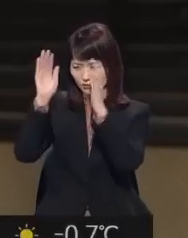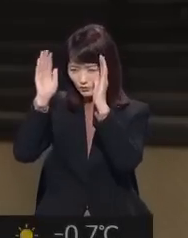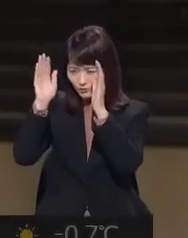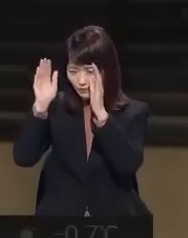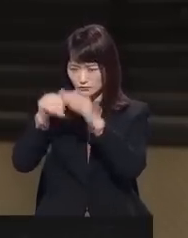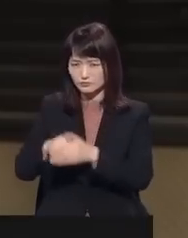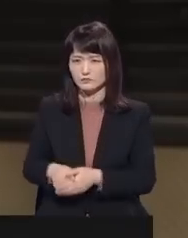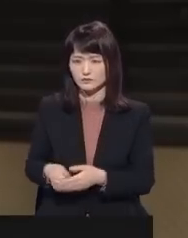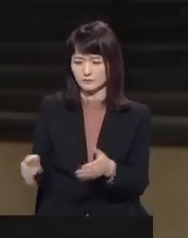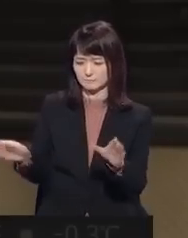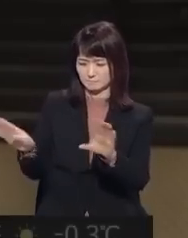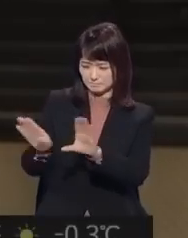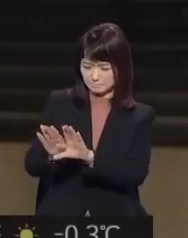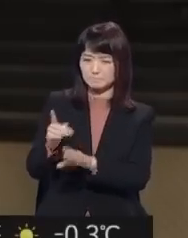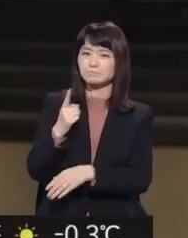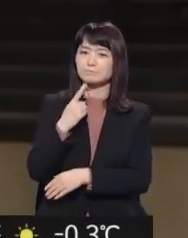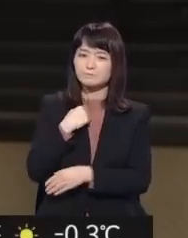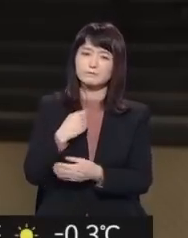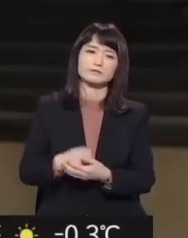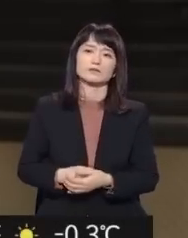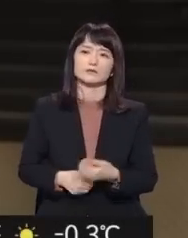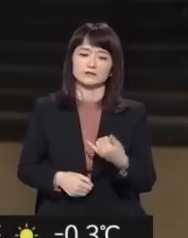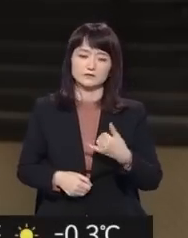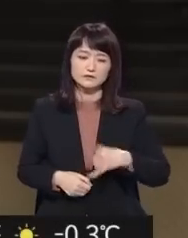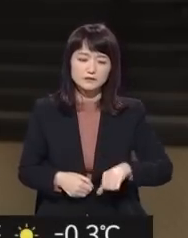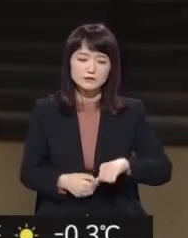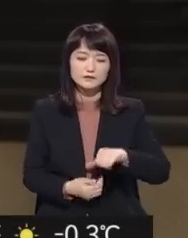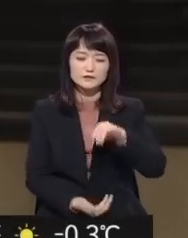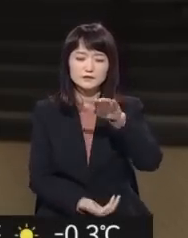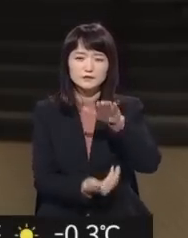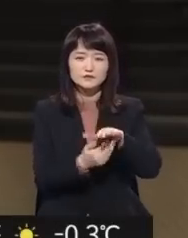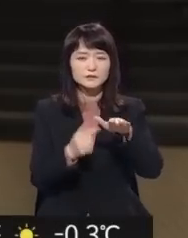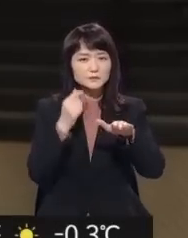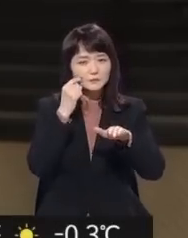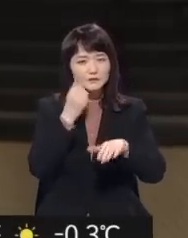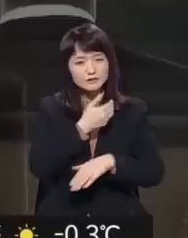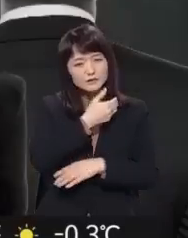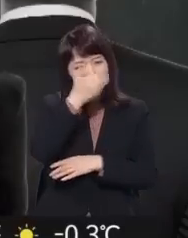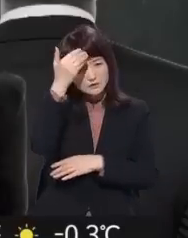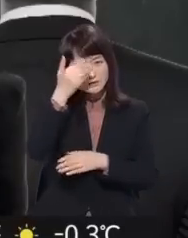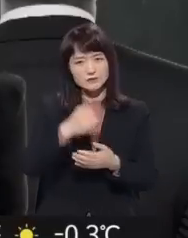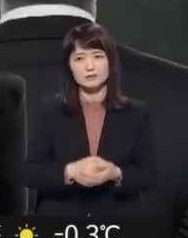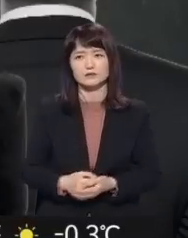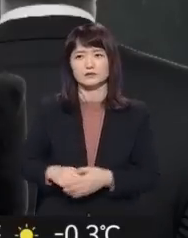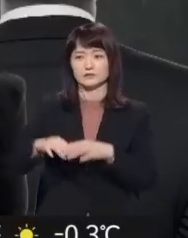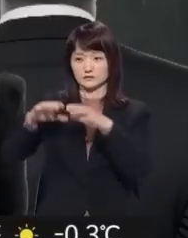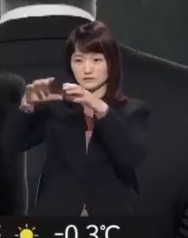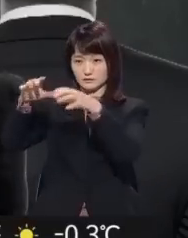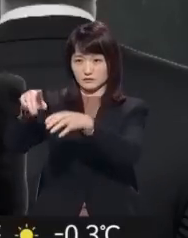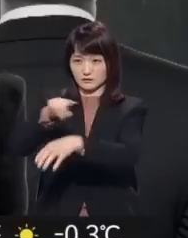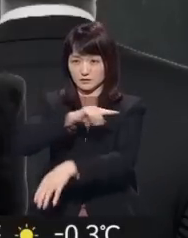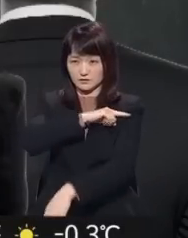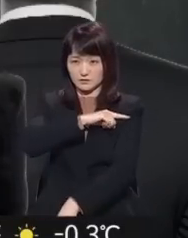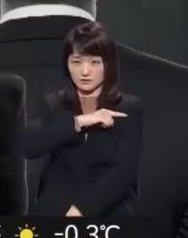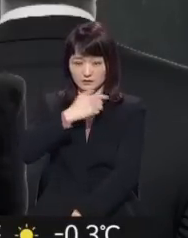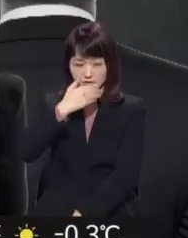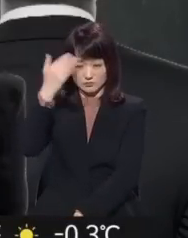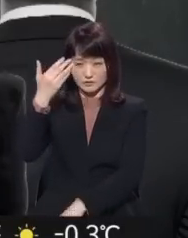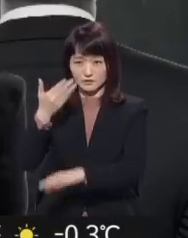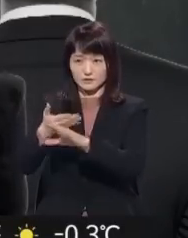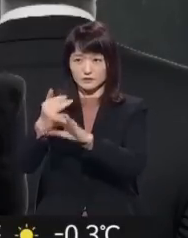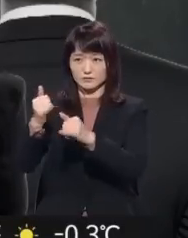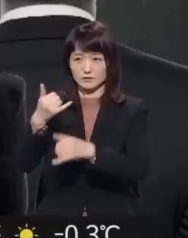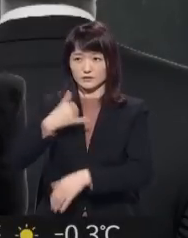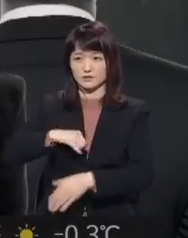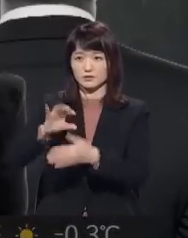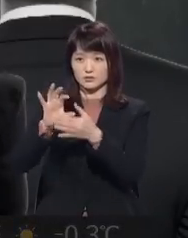아들이 그러던 적이 있는데 자식한테 이루지 못했던 꿈들을 세계 1등에 인재의 꿈을 남의 자식을 통해서 이뤄보고